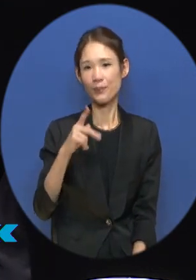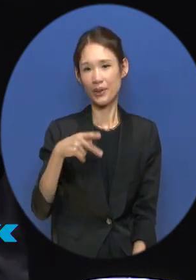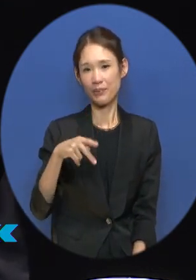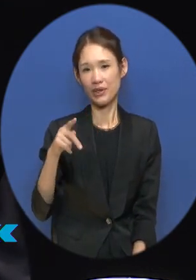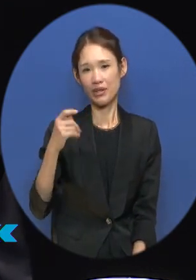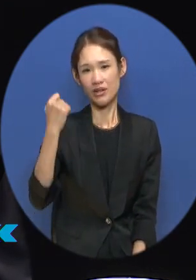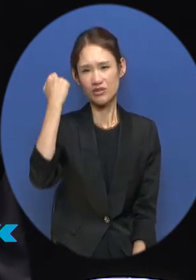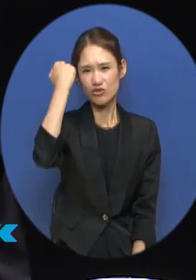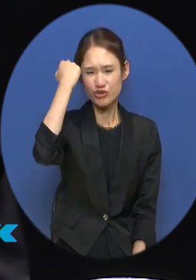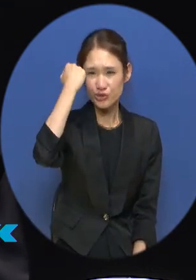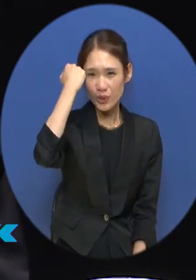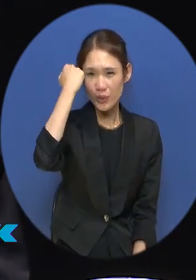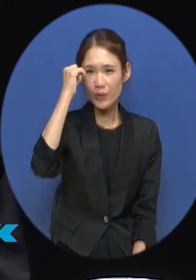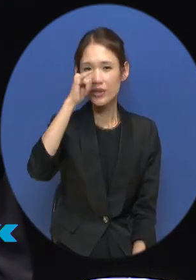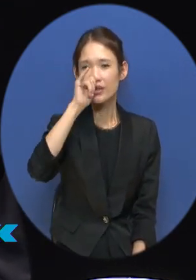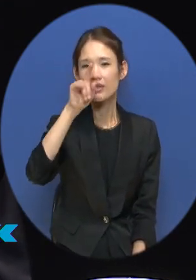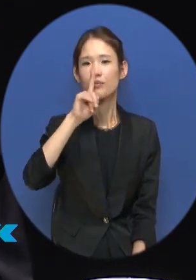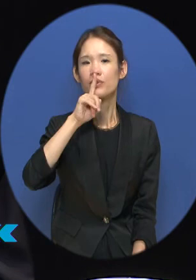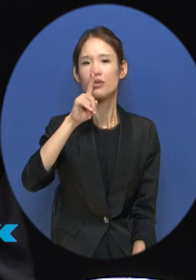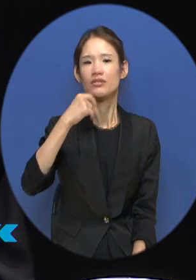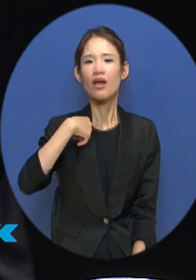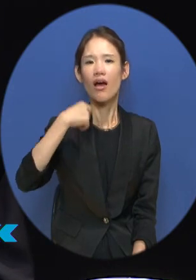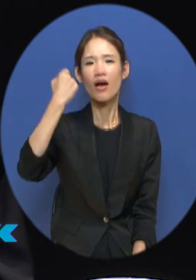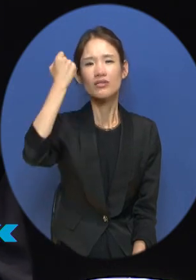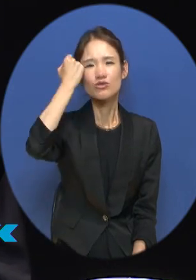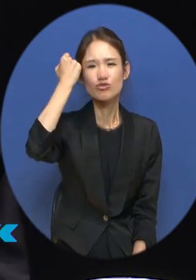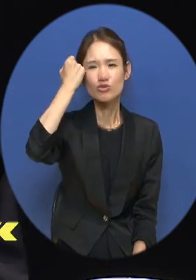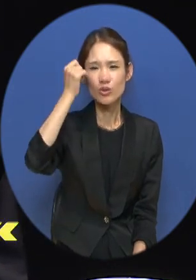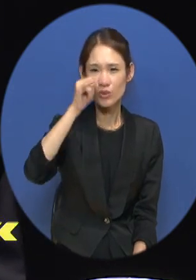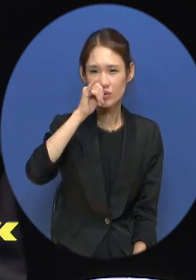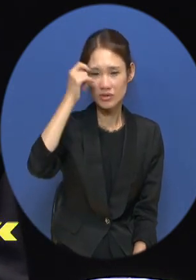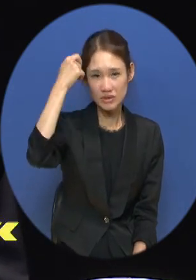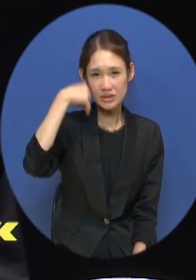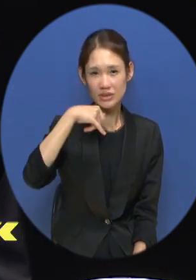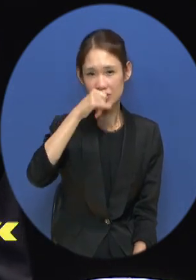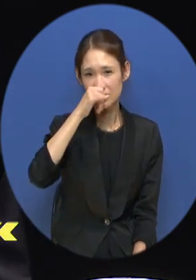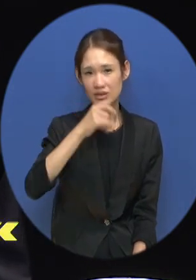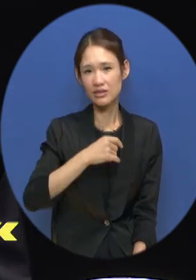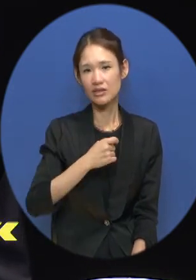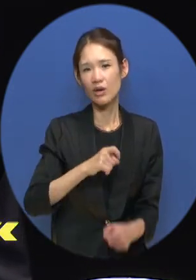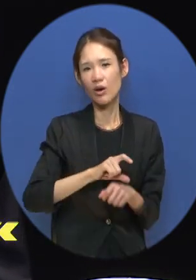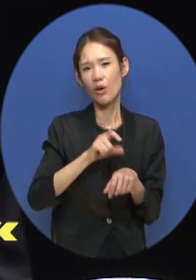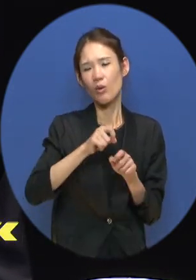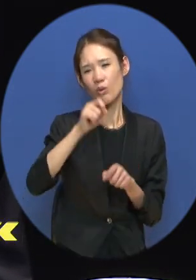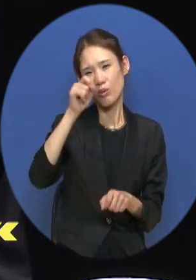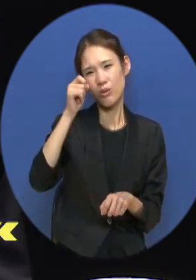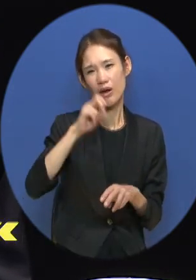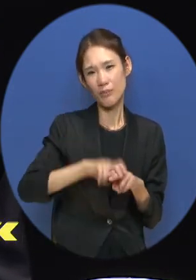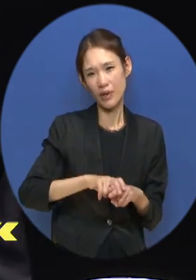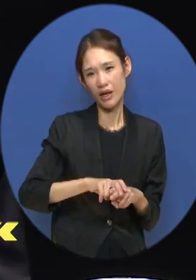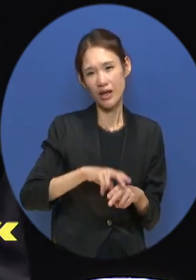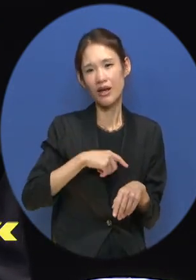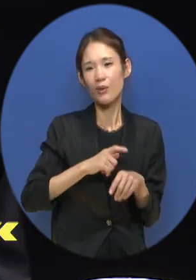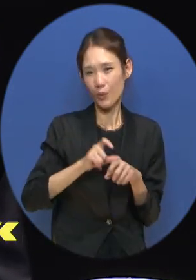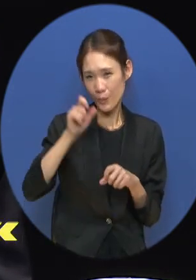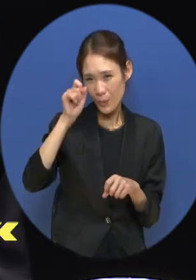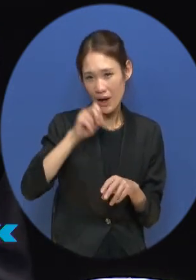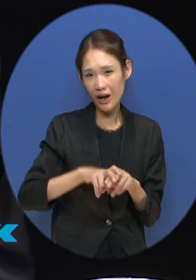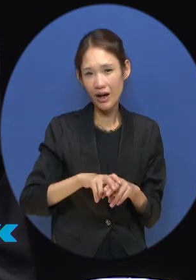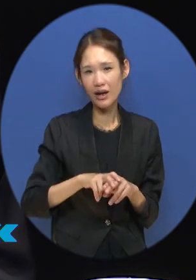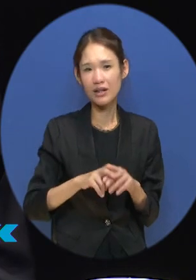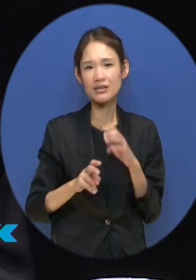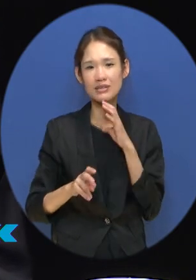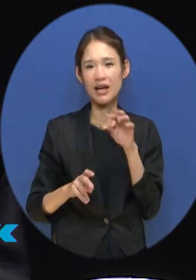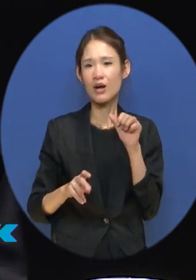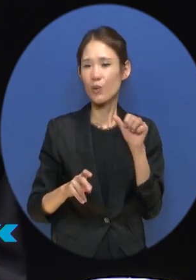두통이 온다고 합니다. 약간 두통이 왔어요, 제가. 아, 예. 그래서 오래 타시니까. 예, 오래 탔죠. 한 40~50분